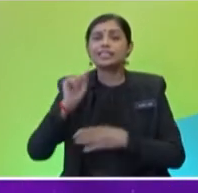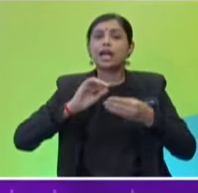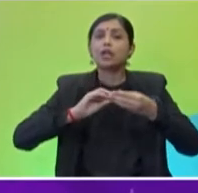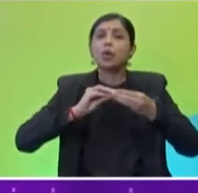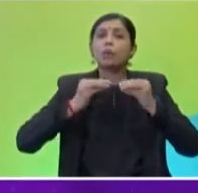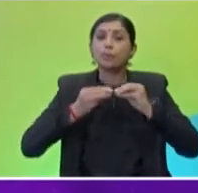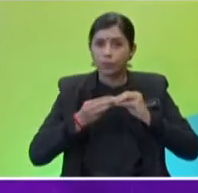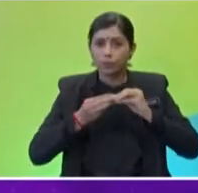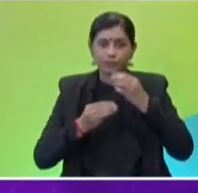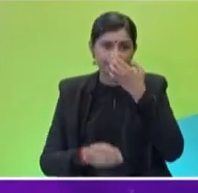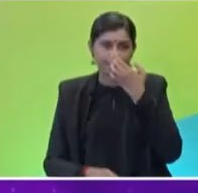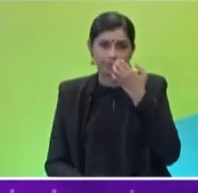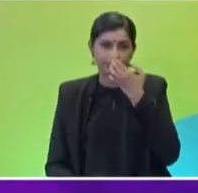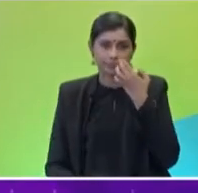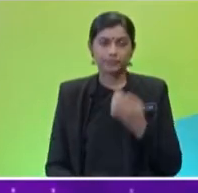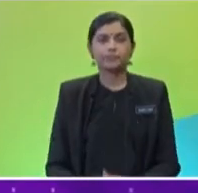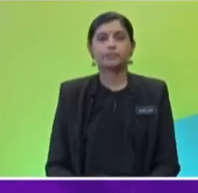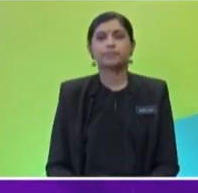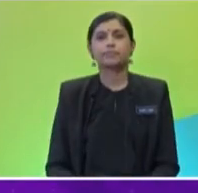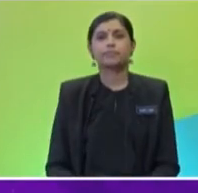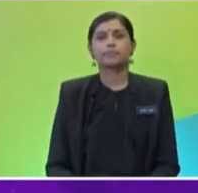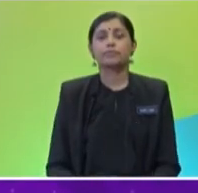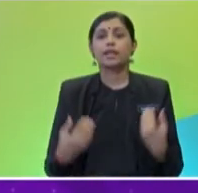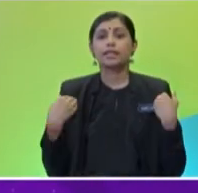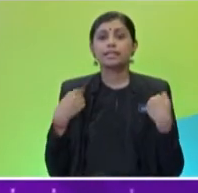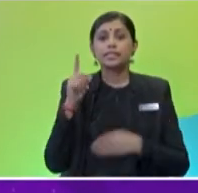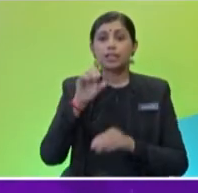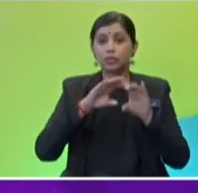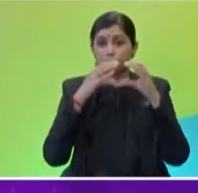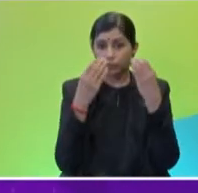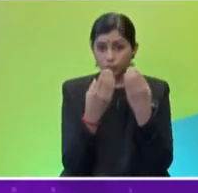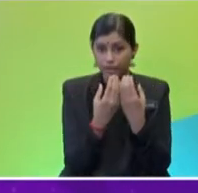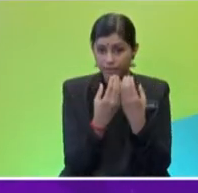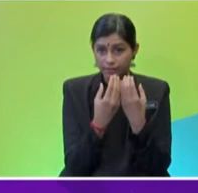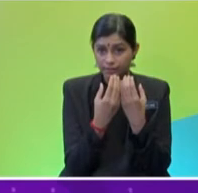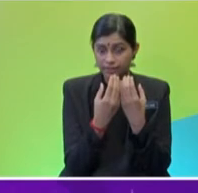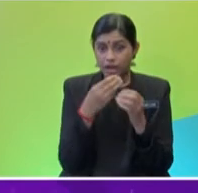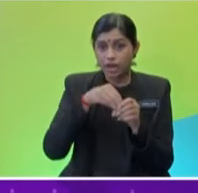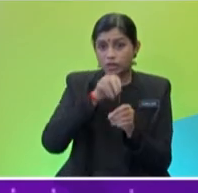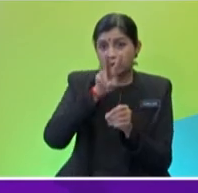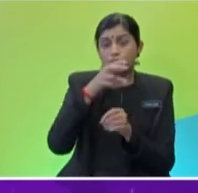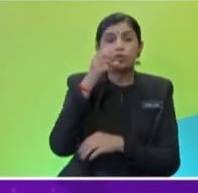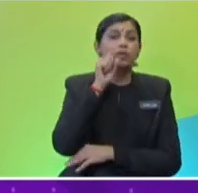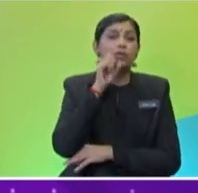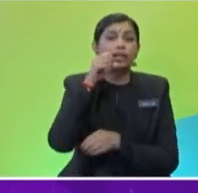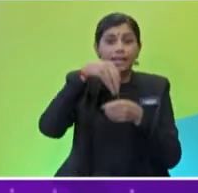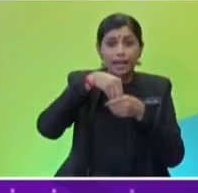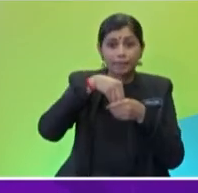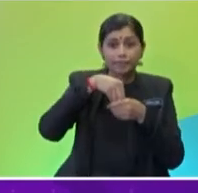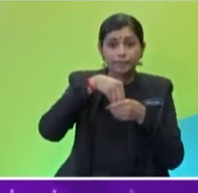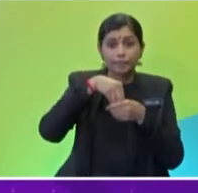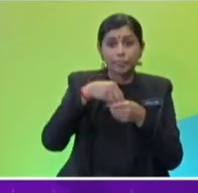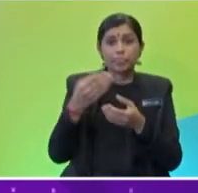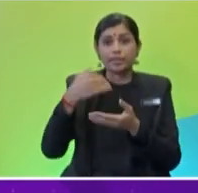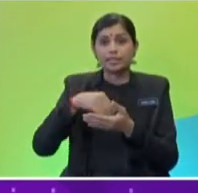nombor ini. Jadi kita perhatikan ada satu kumpulan, ada dua objeknya.